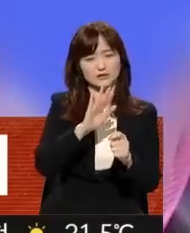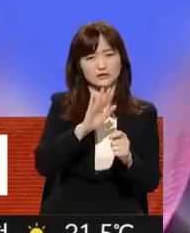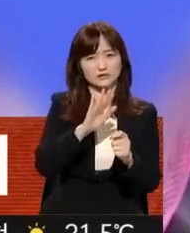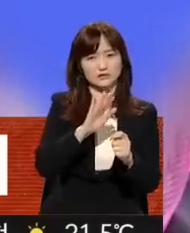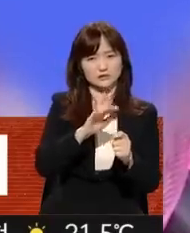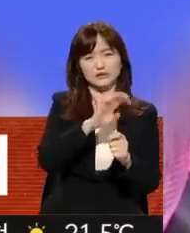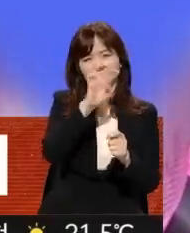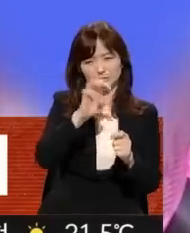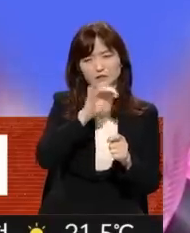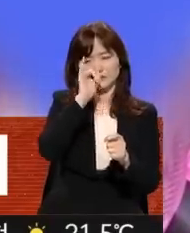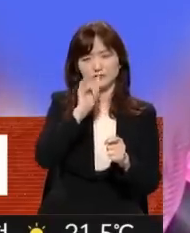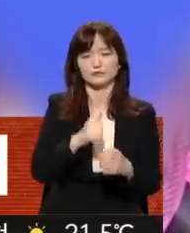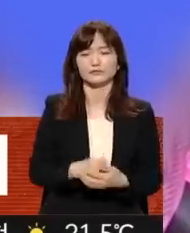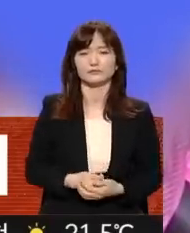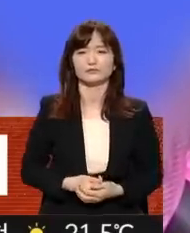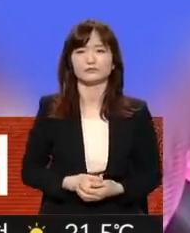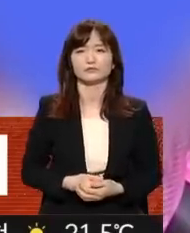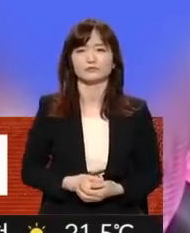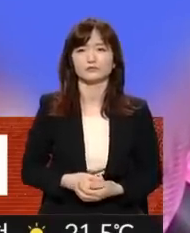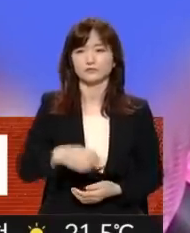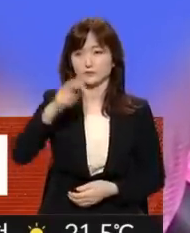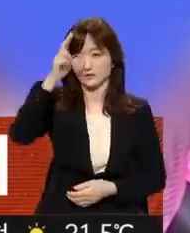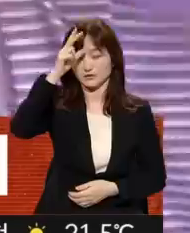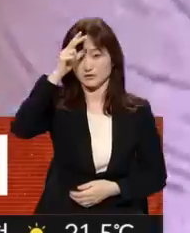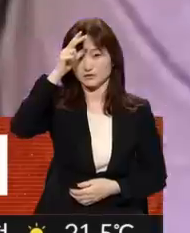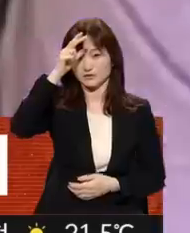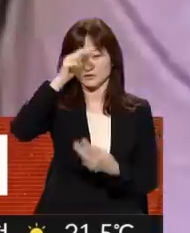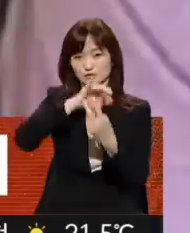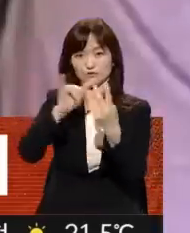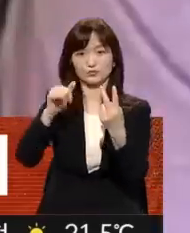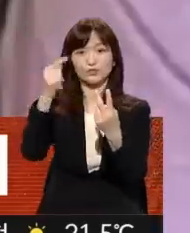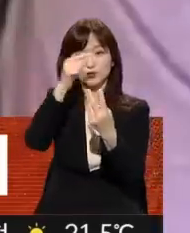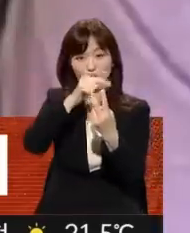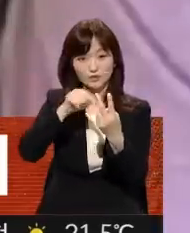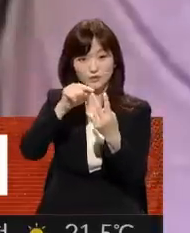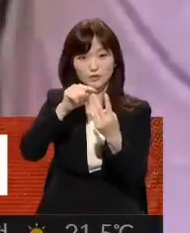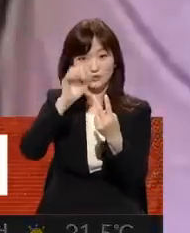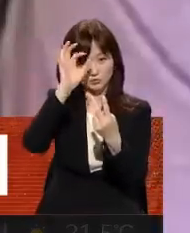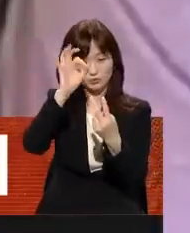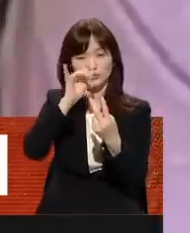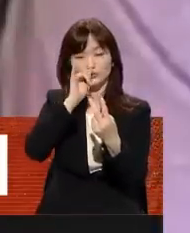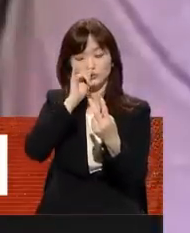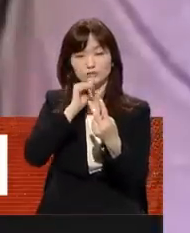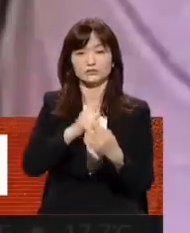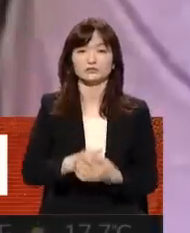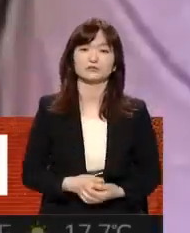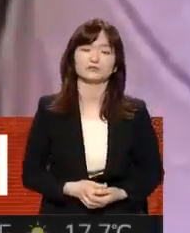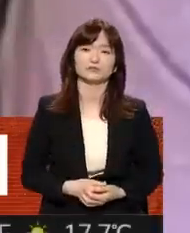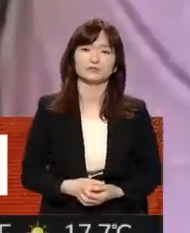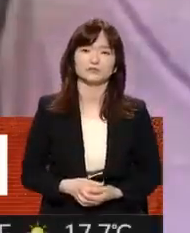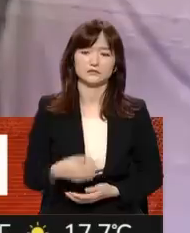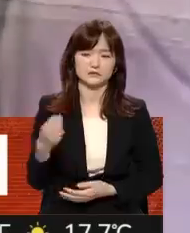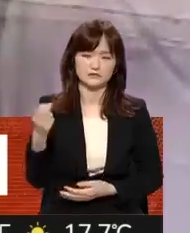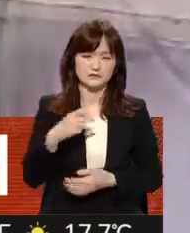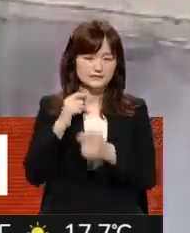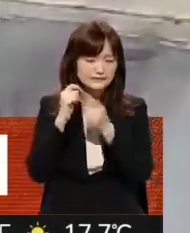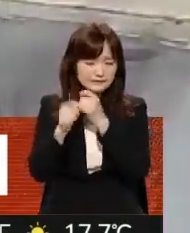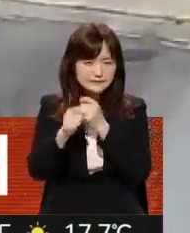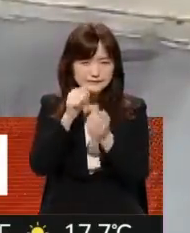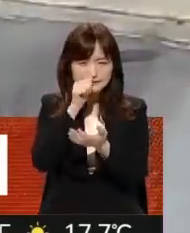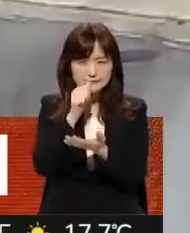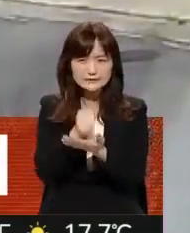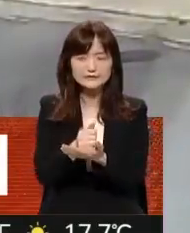있어요. 우리는 경찰은 볼 수가 있습니다. 저 얼굴들을. 아. 본다면 제가 봤을 때는 상습 사기 내지 사기죄가